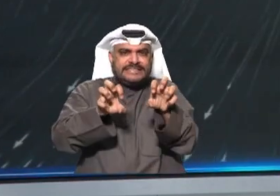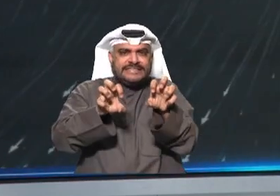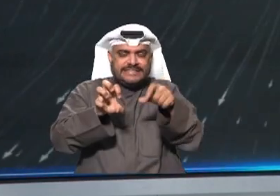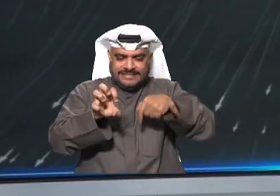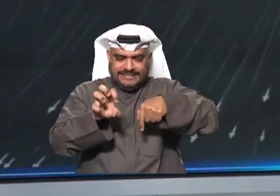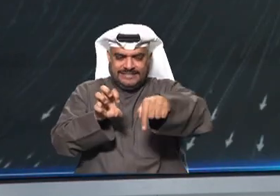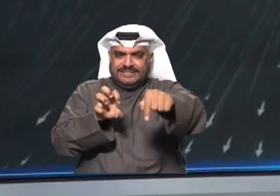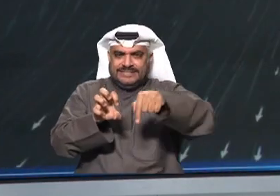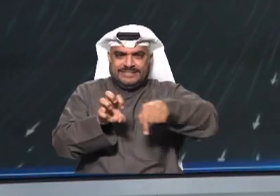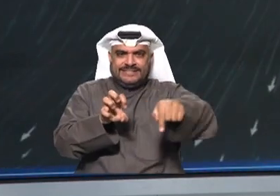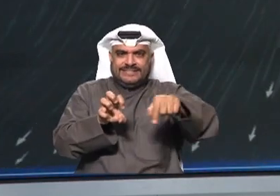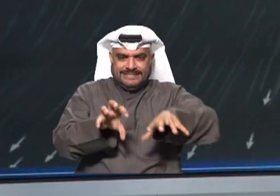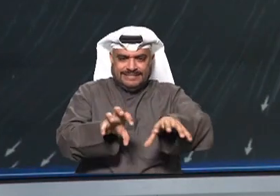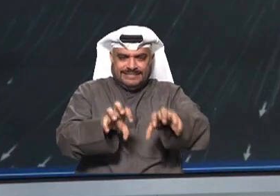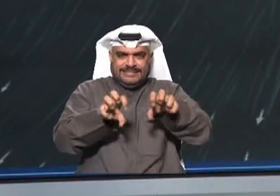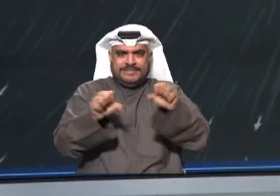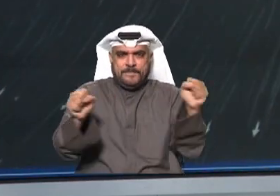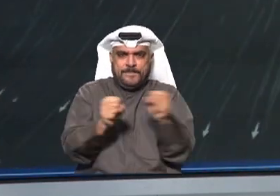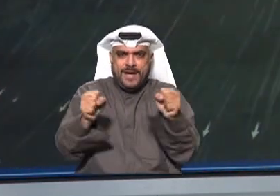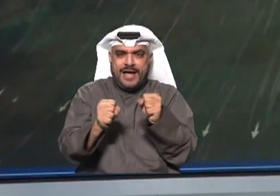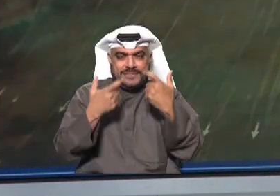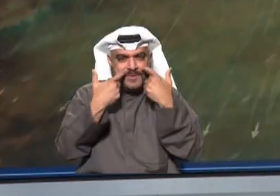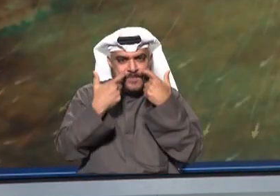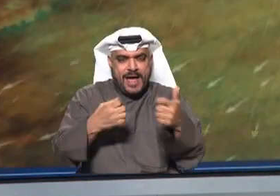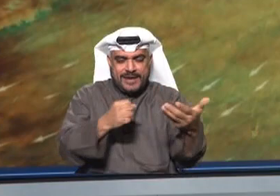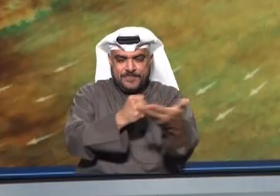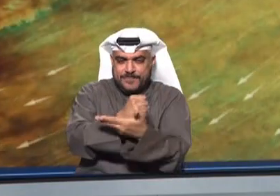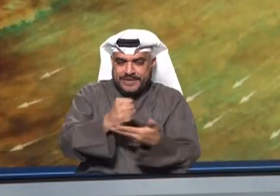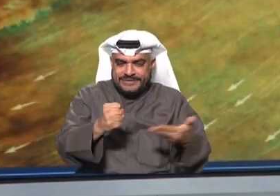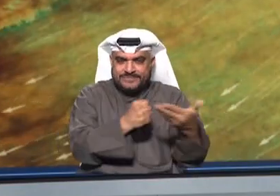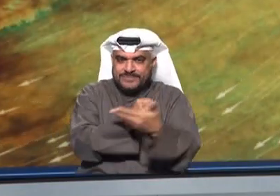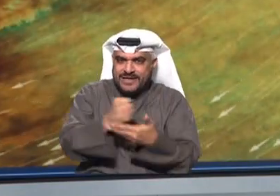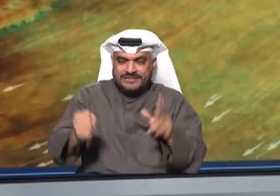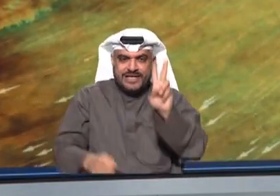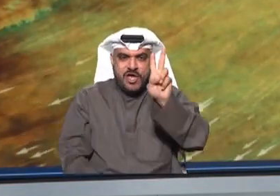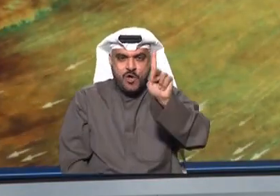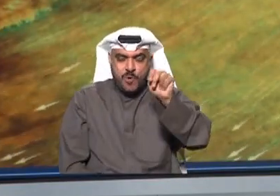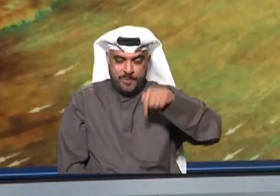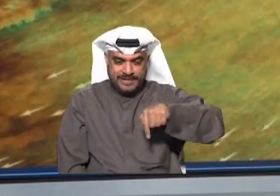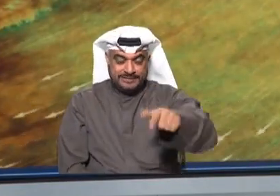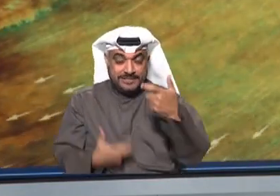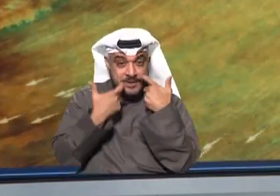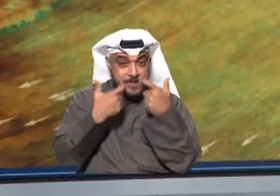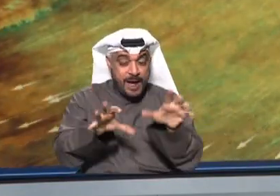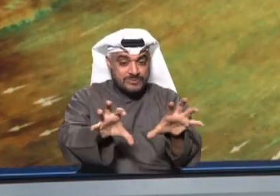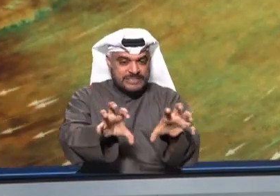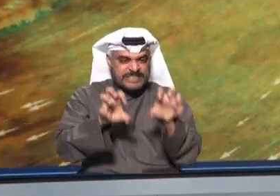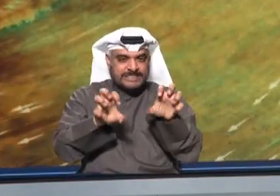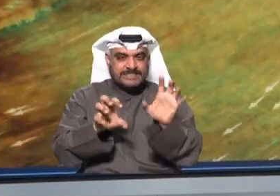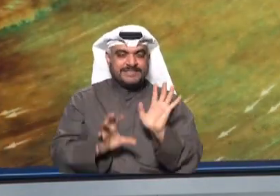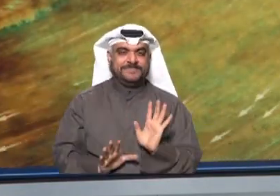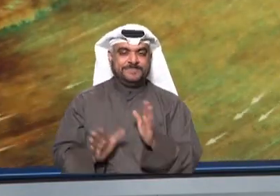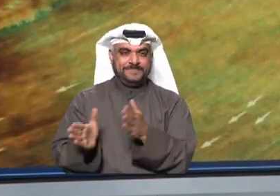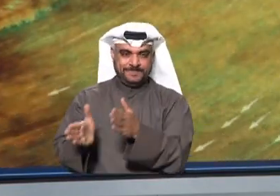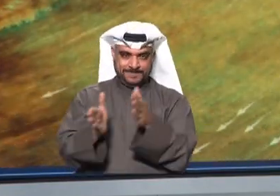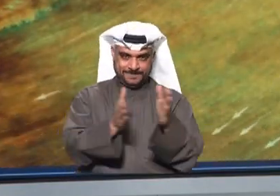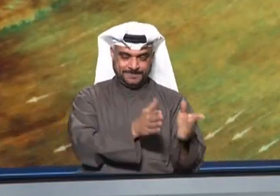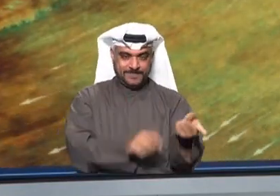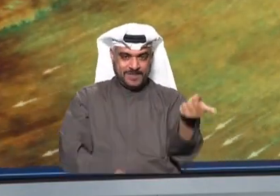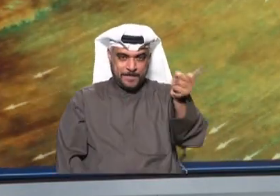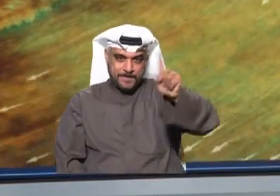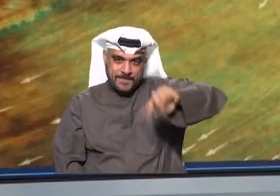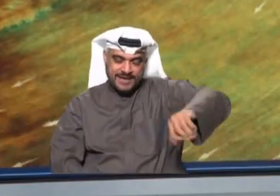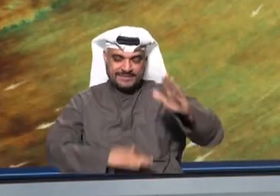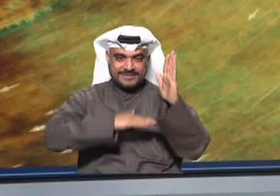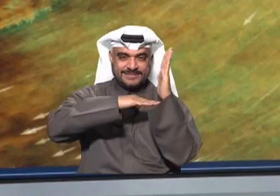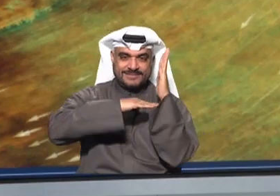مع انخفاض درجات الحرارة. أخوانا المزارعين ديروا بالكم خلال اليومين القادمين. منتصف نهار يوم الغد أجواء معتدلة تميل للبرودة